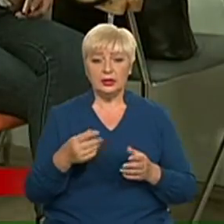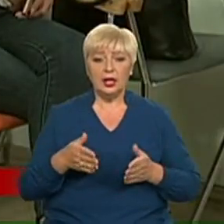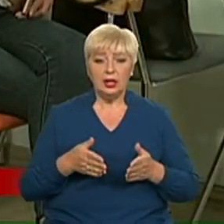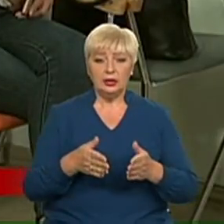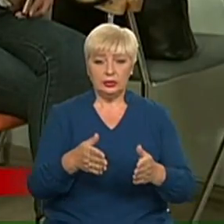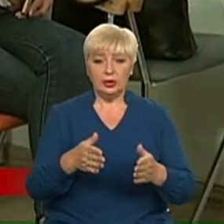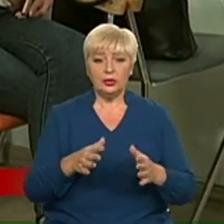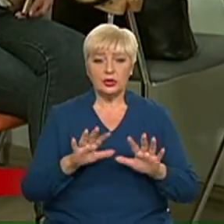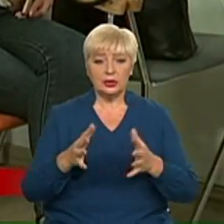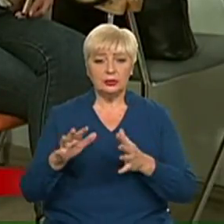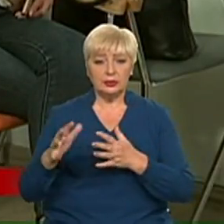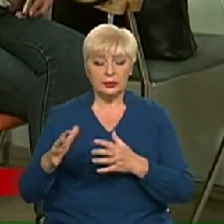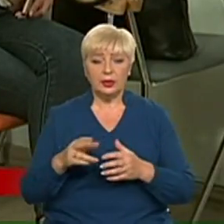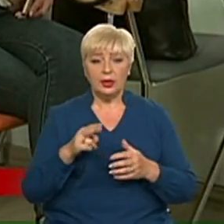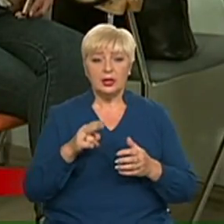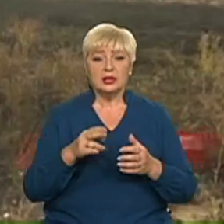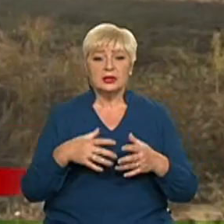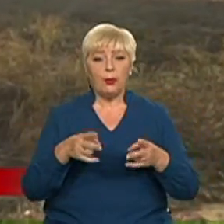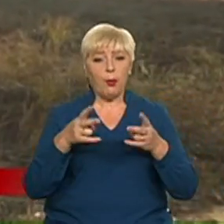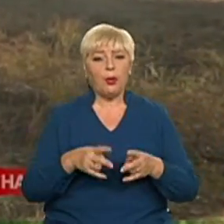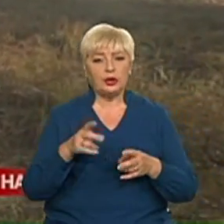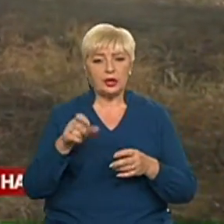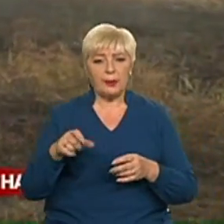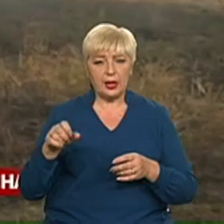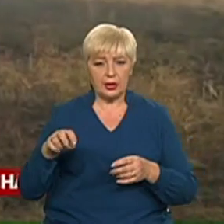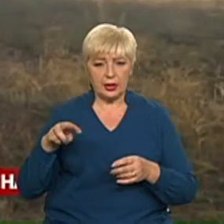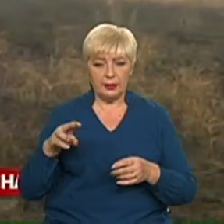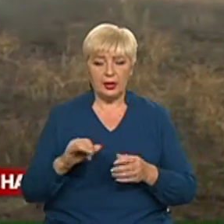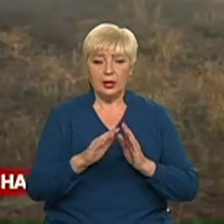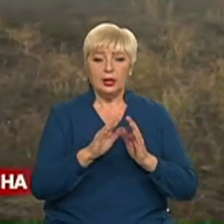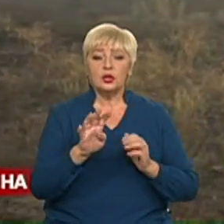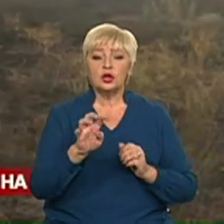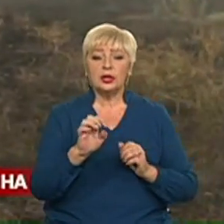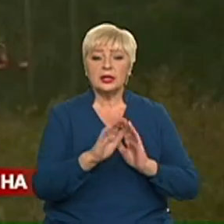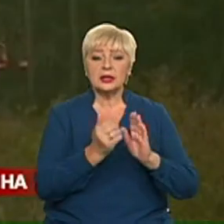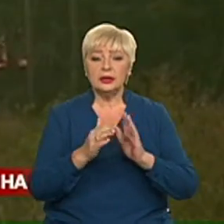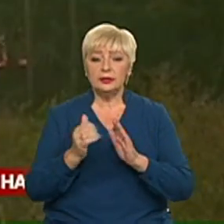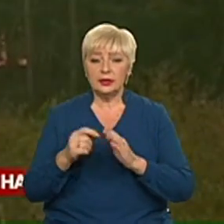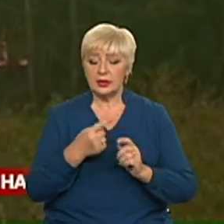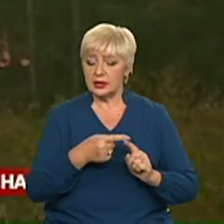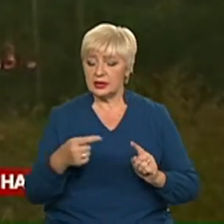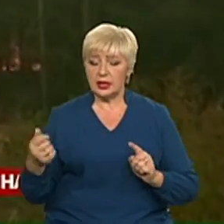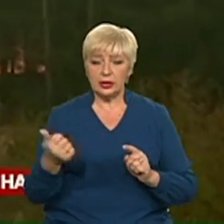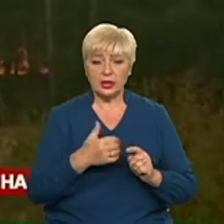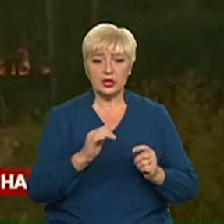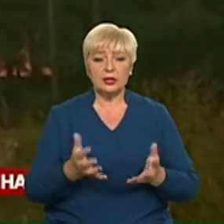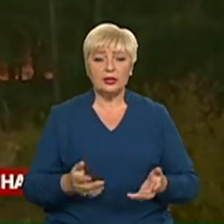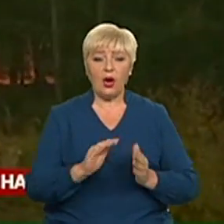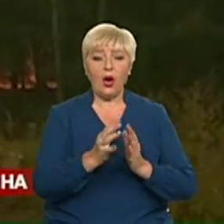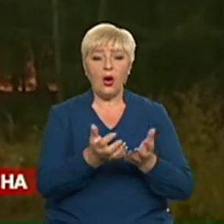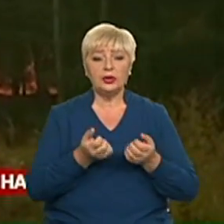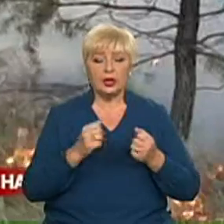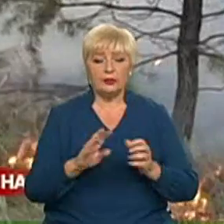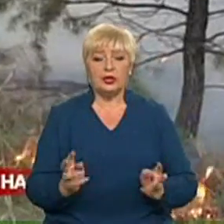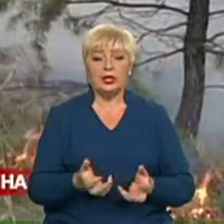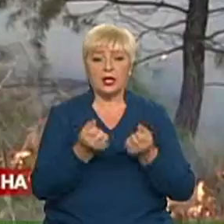21 дорожньо-транспортна пригода з потерпілими. 400 викликів за тиждень отримали рятувальники області, понад